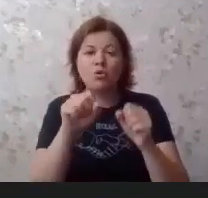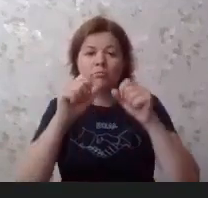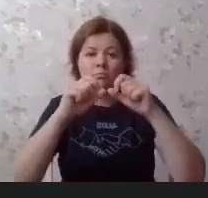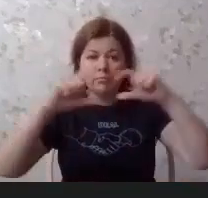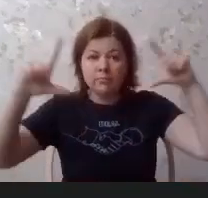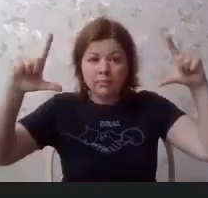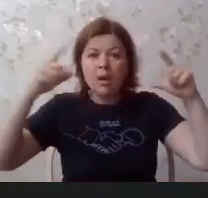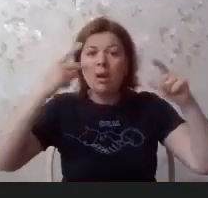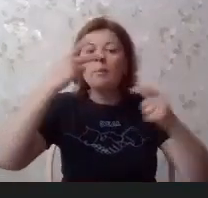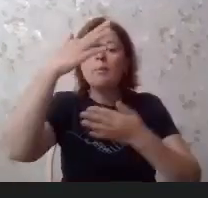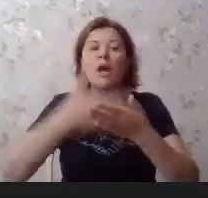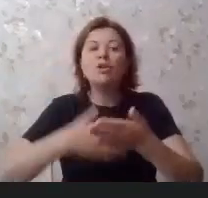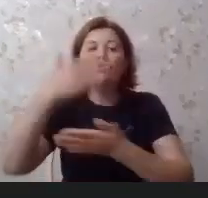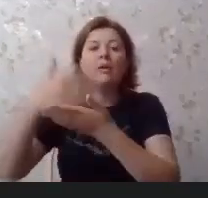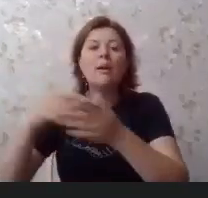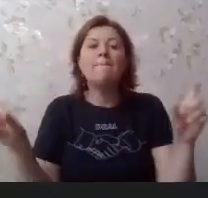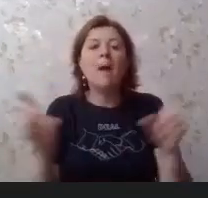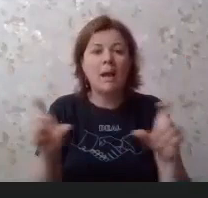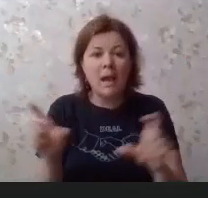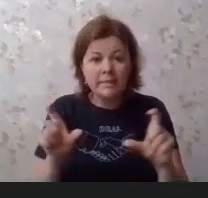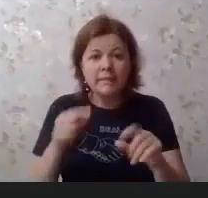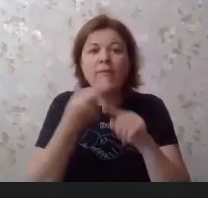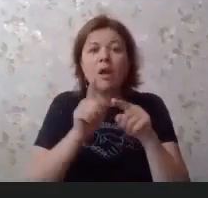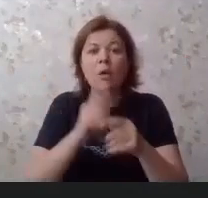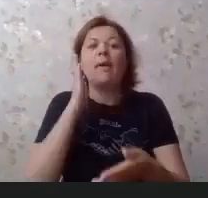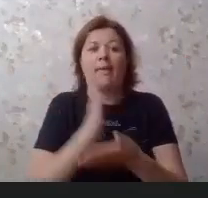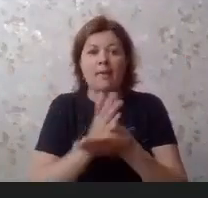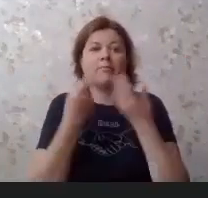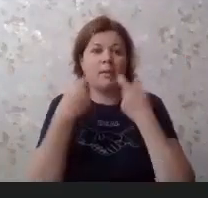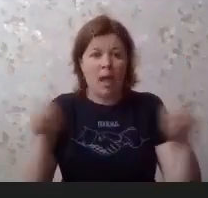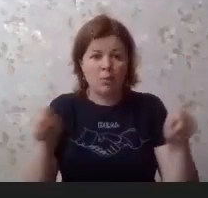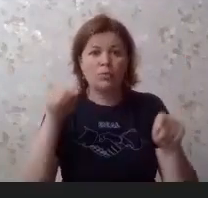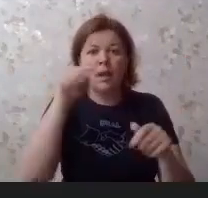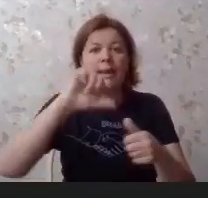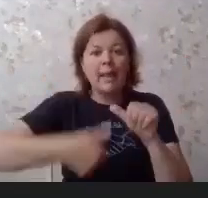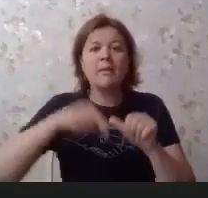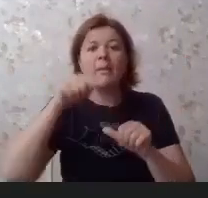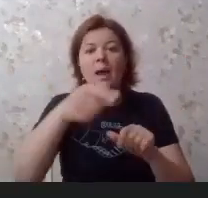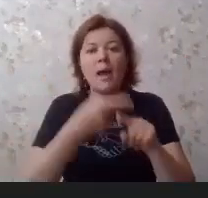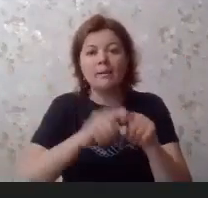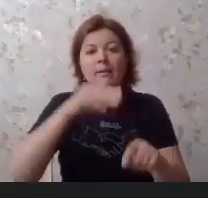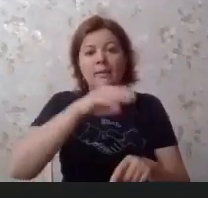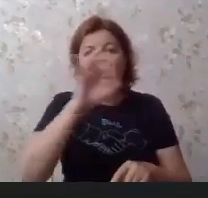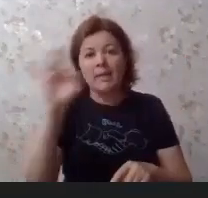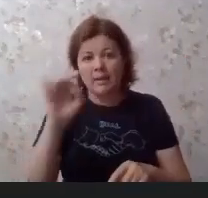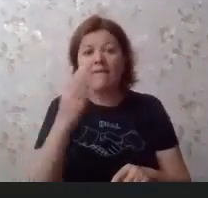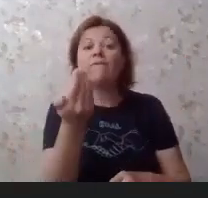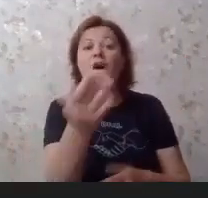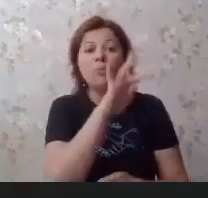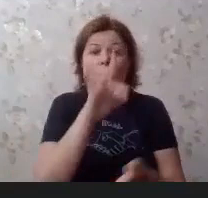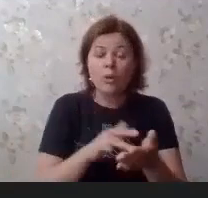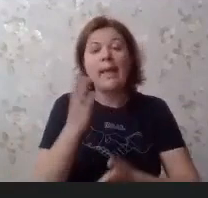на карте перечень магазинов, продающих данный ТСР в вашем городе, или онлайн-поставщиков,